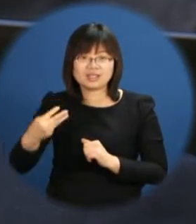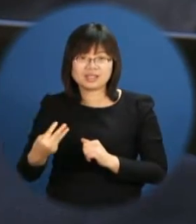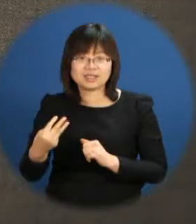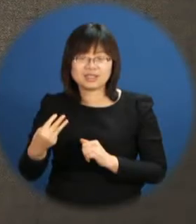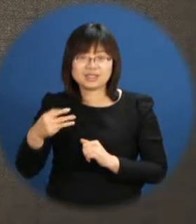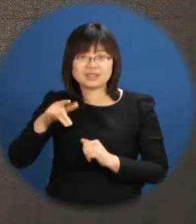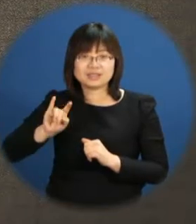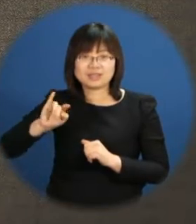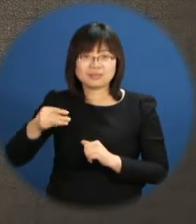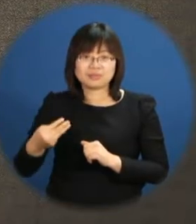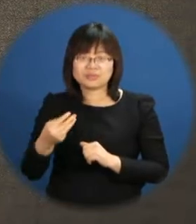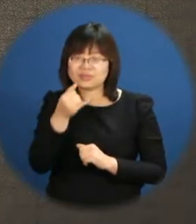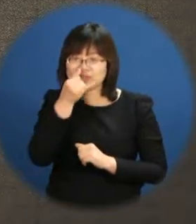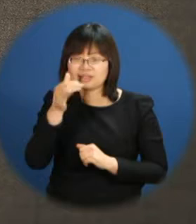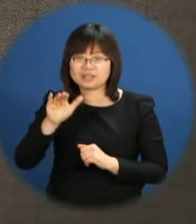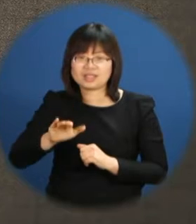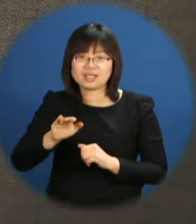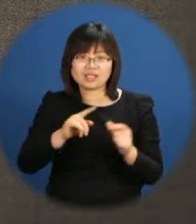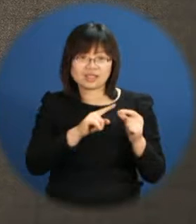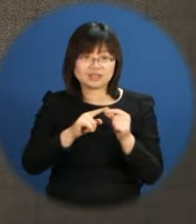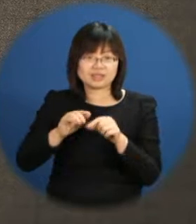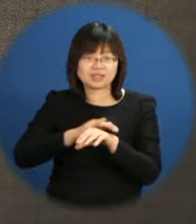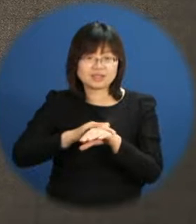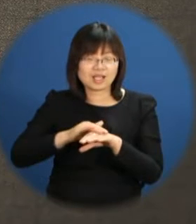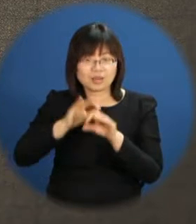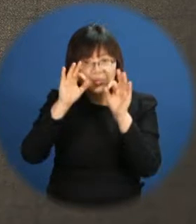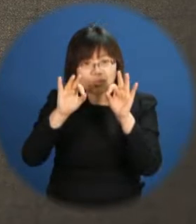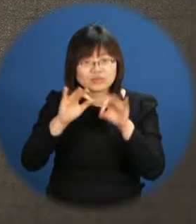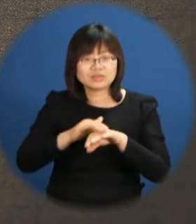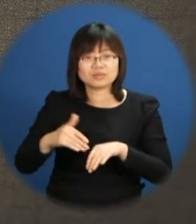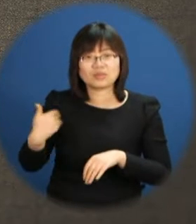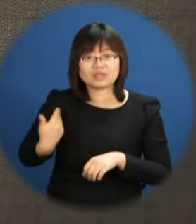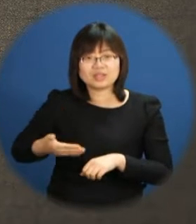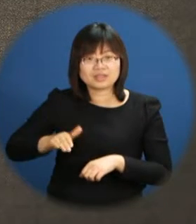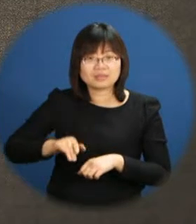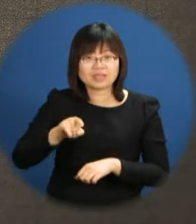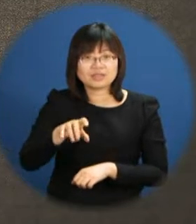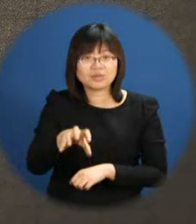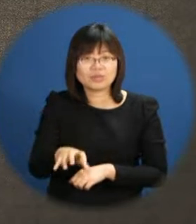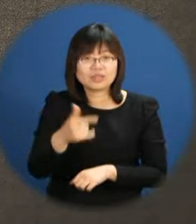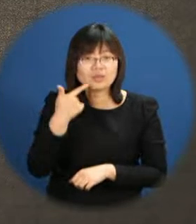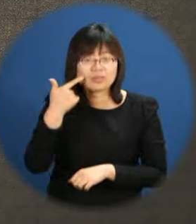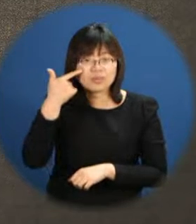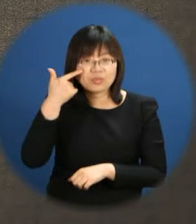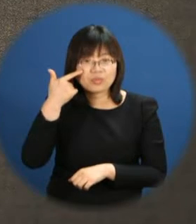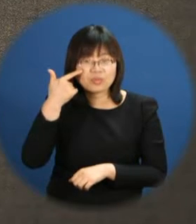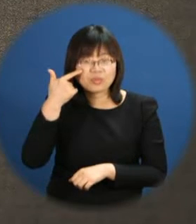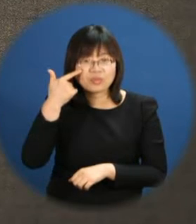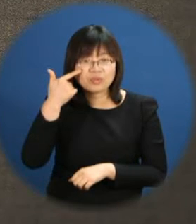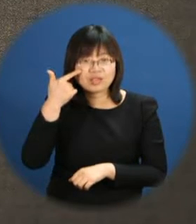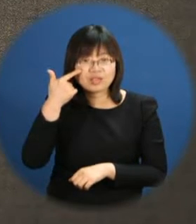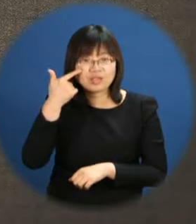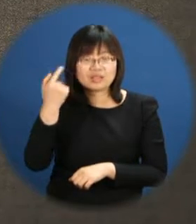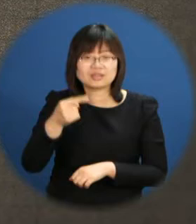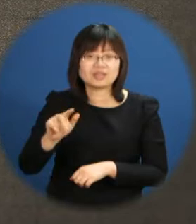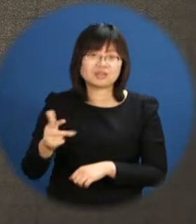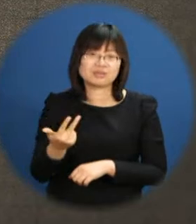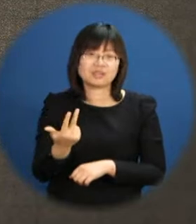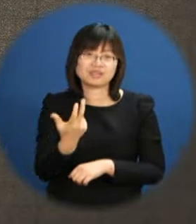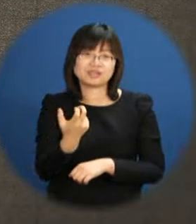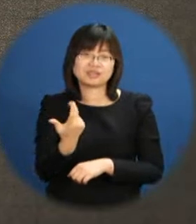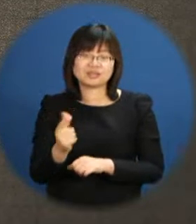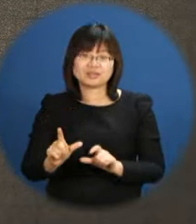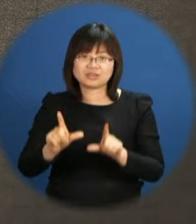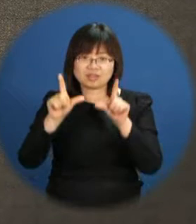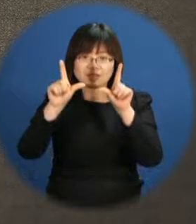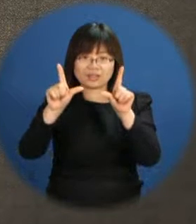제품인데요 이 글씨가 잘 보이실지 모르겠는데 거기에 목사로 1770년